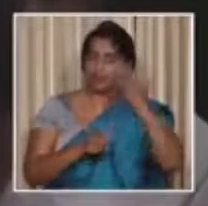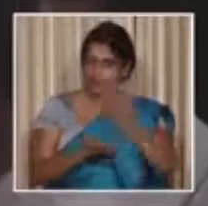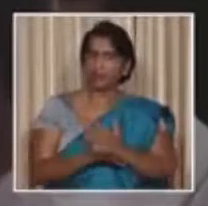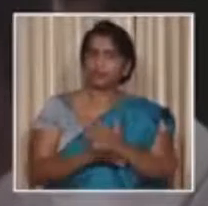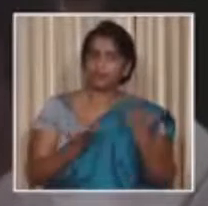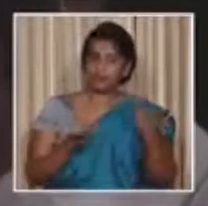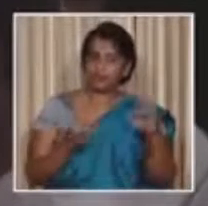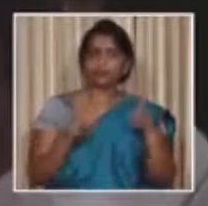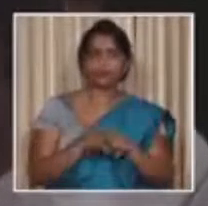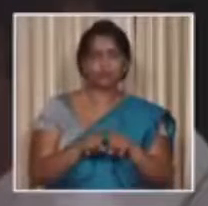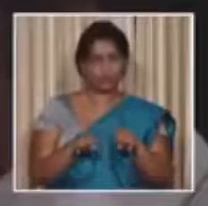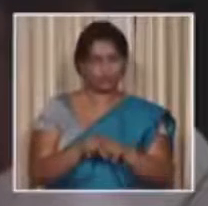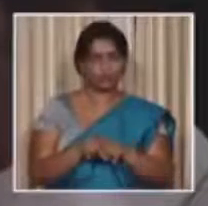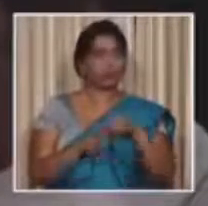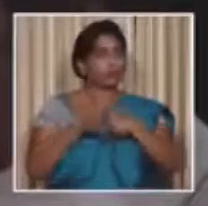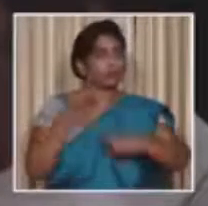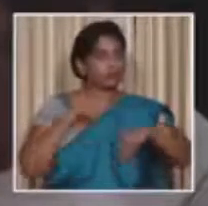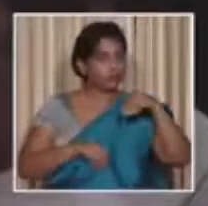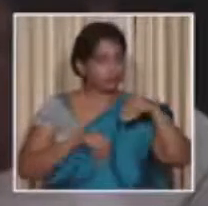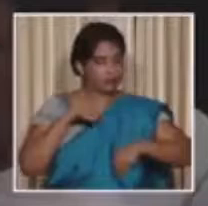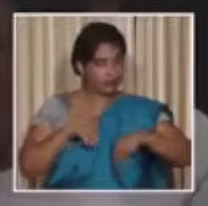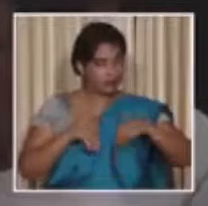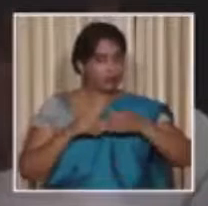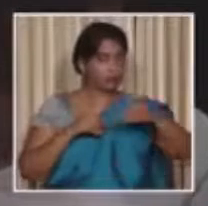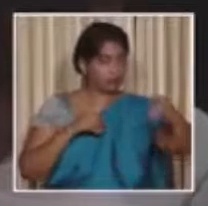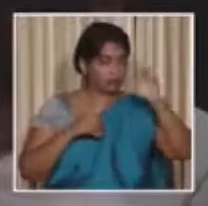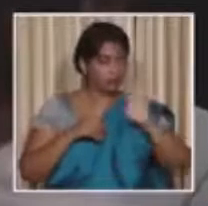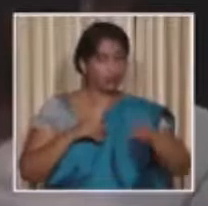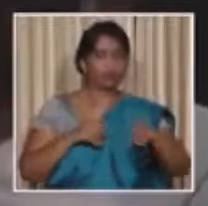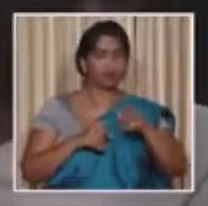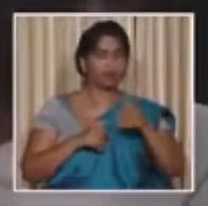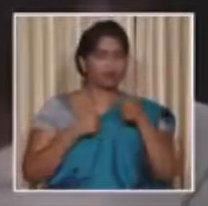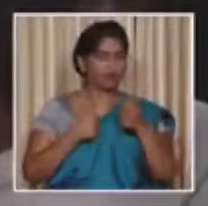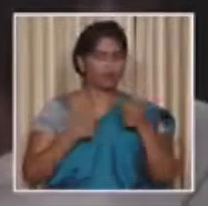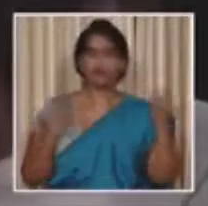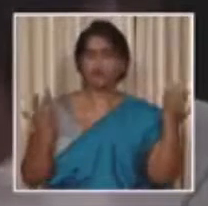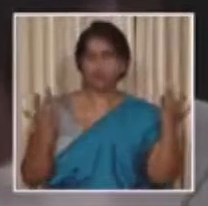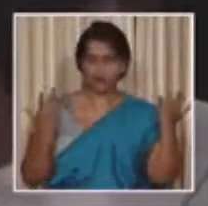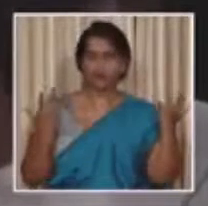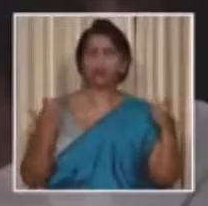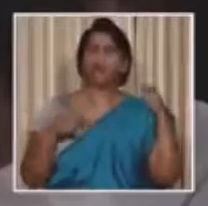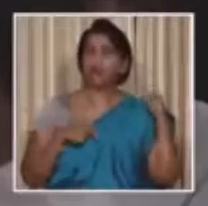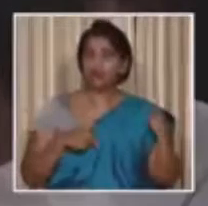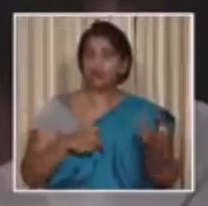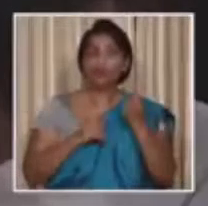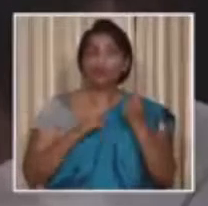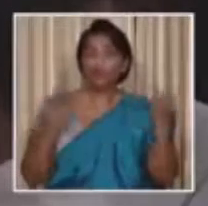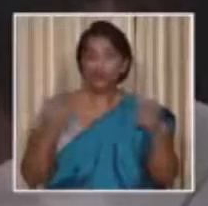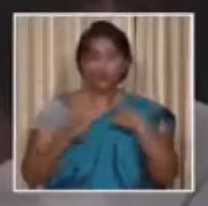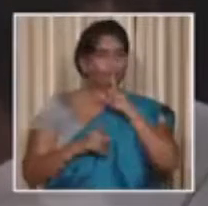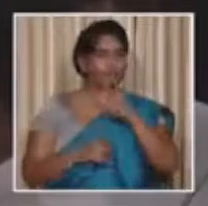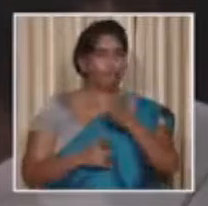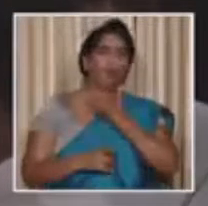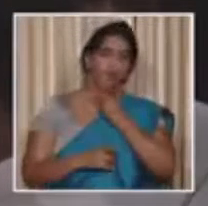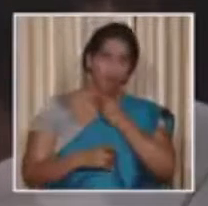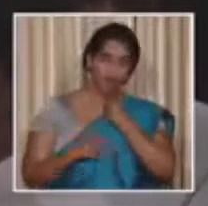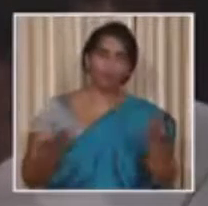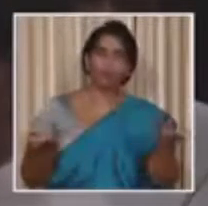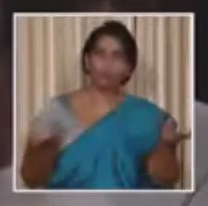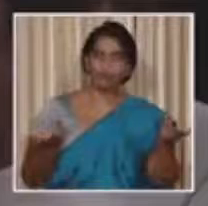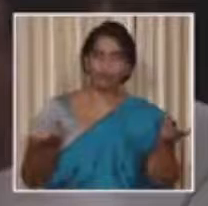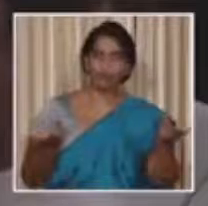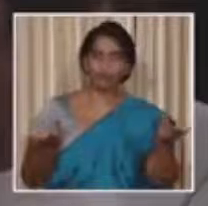කරු කතානායකතුමනි මැතිවරණය කල් දාලා තිබීම සාධාරණ නෑ කියන්නේ මේ මුදල් නෑ කියන එක පට්ටපල් බොරුවන් කරු